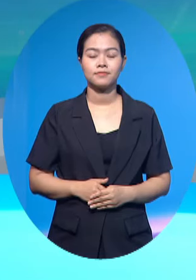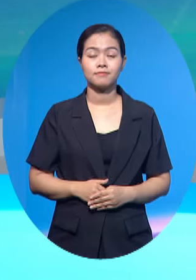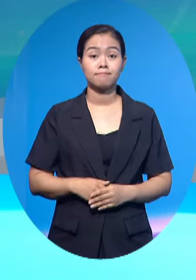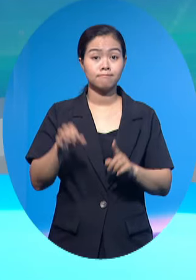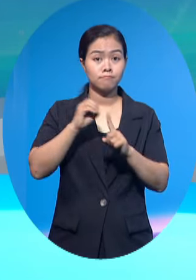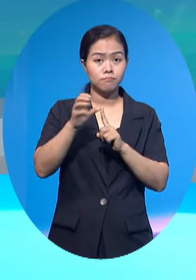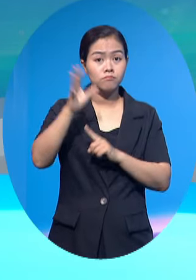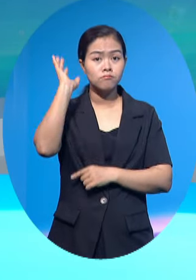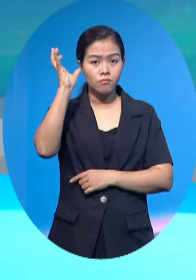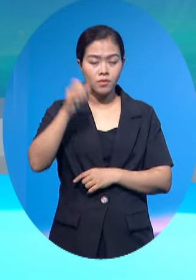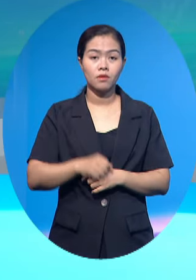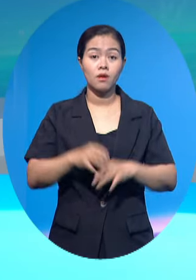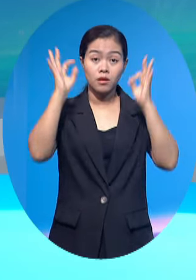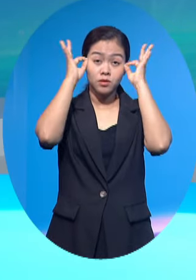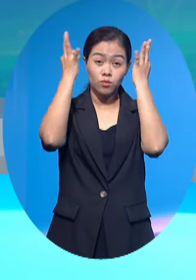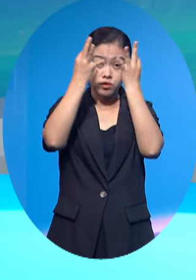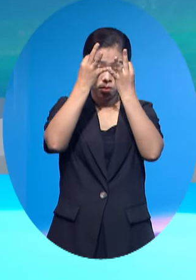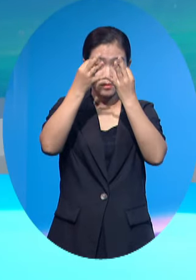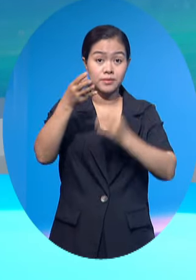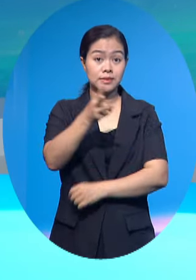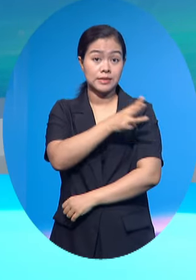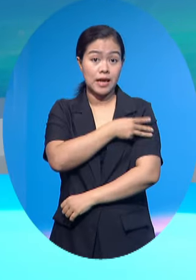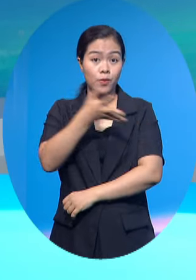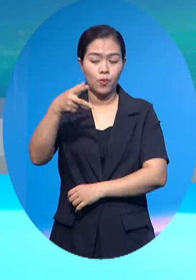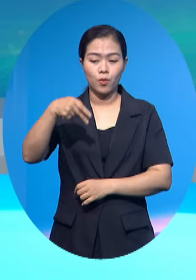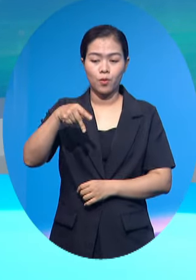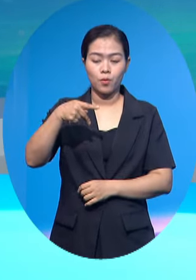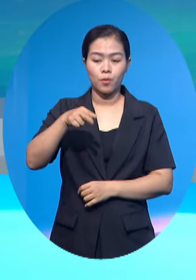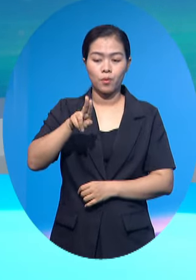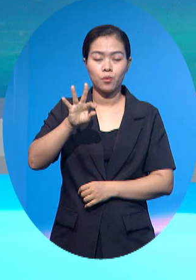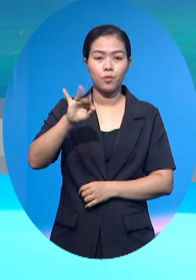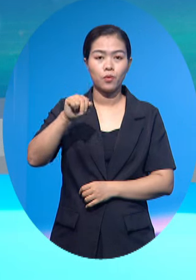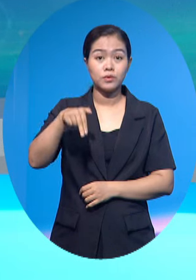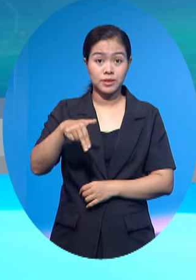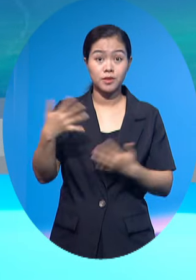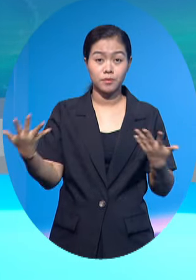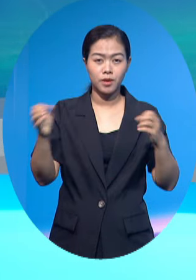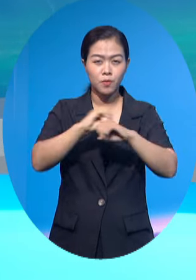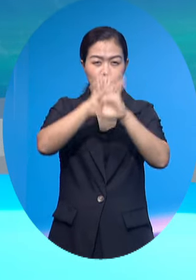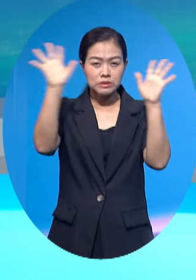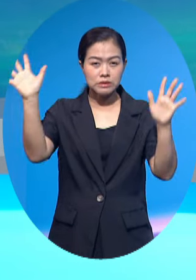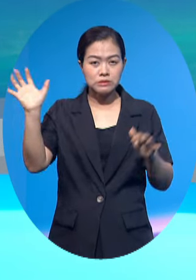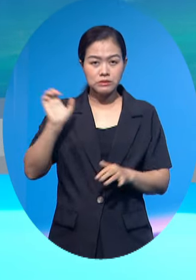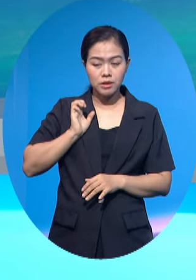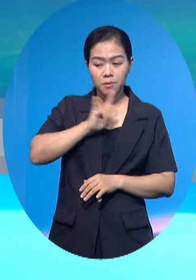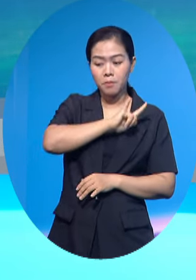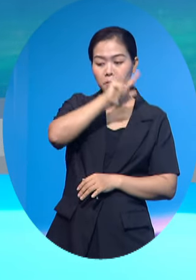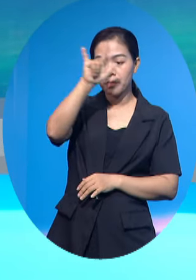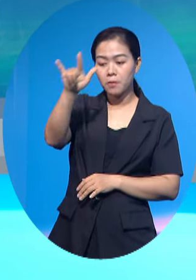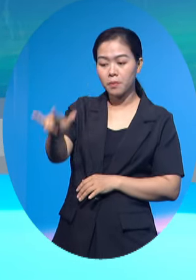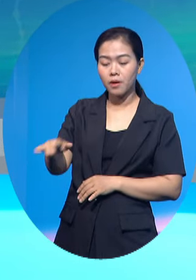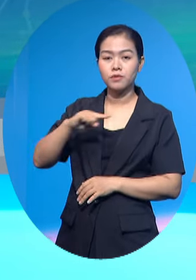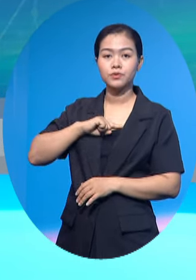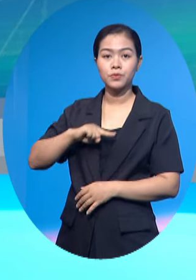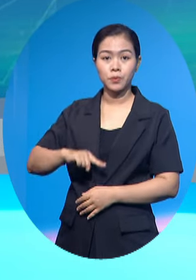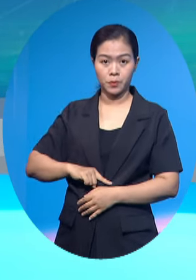tin thế giới tổng thống Nga Vladimir Putin đã đến thủ đô Bắc Kinh vào rạng sáng nay theo giờ Việt Nam để thực hiện chuyến thăm cấp Nhà nước đến với Trung Quốc để